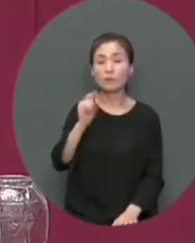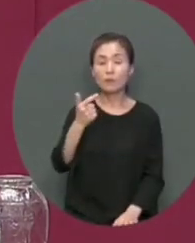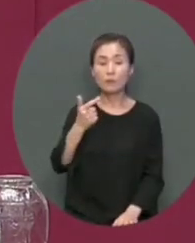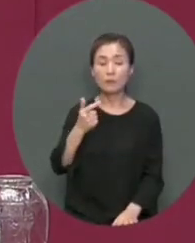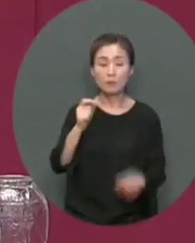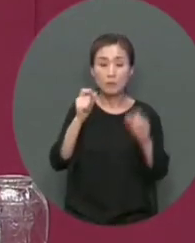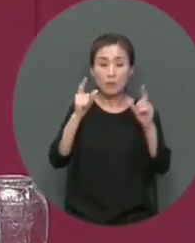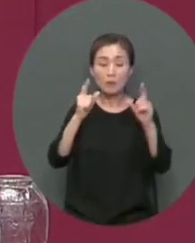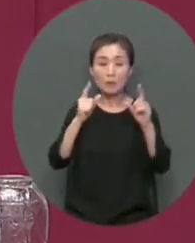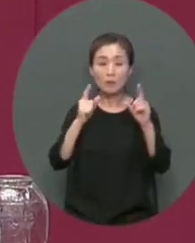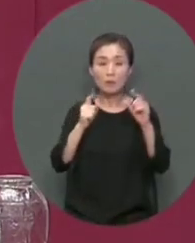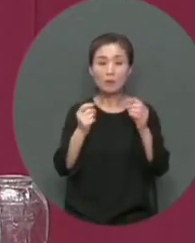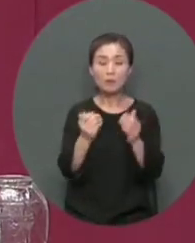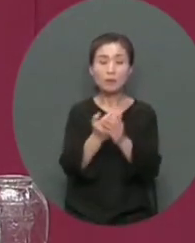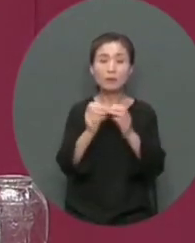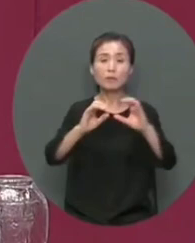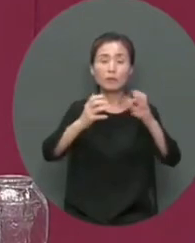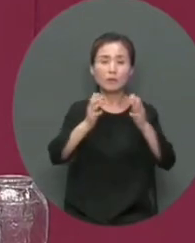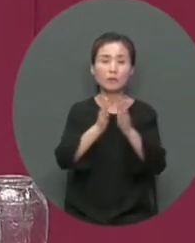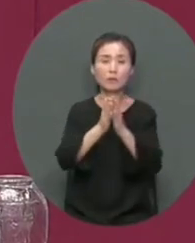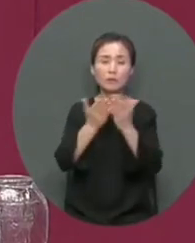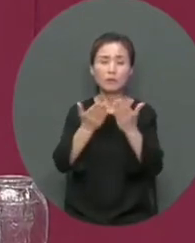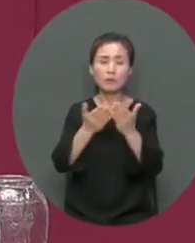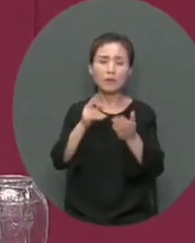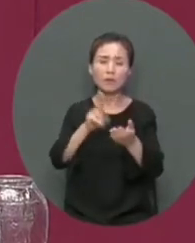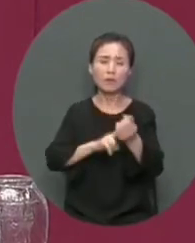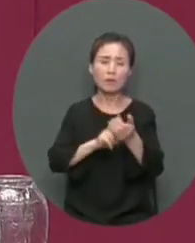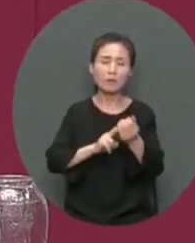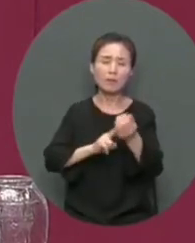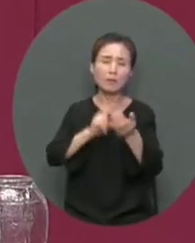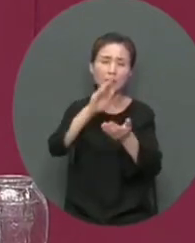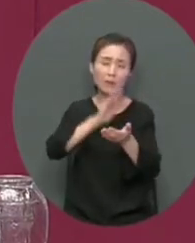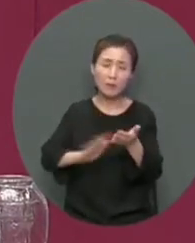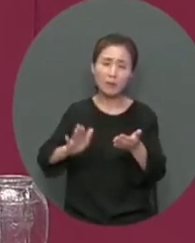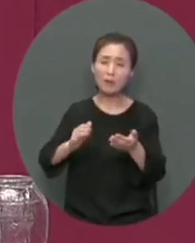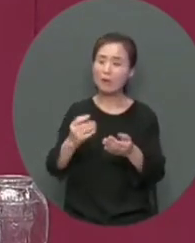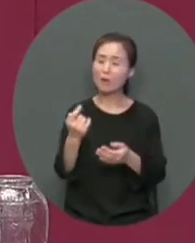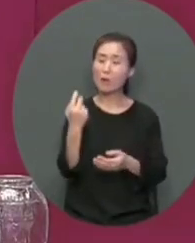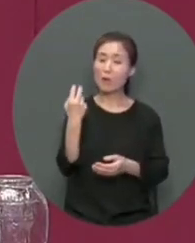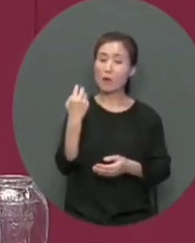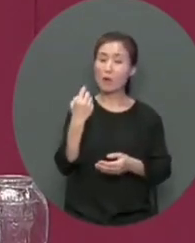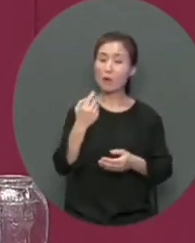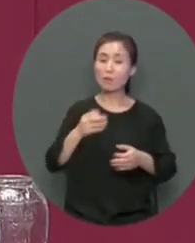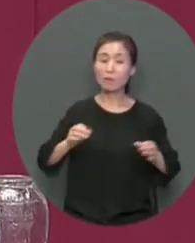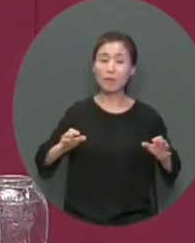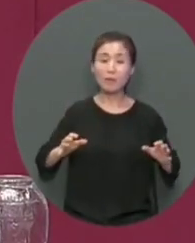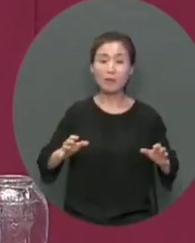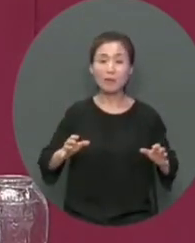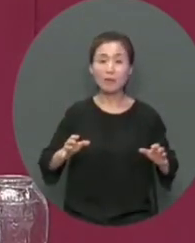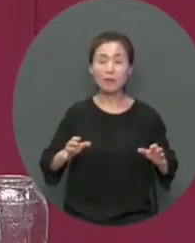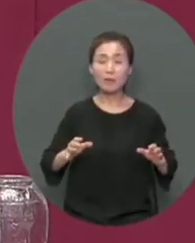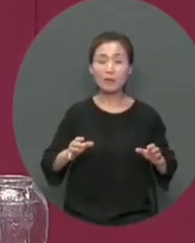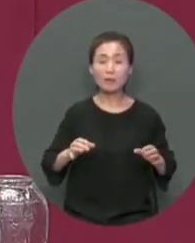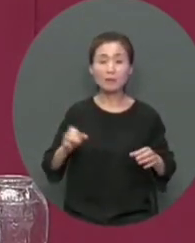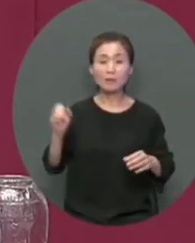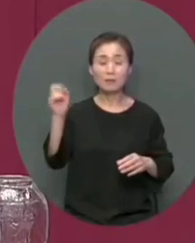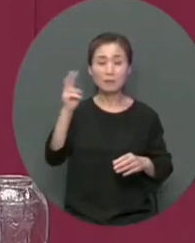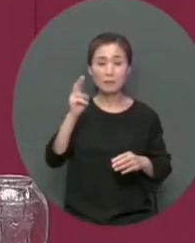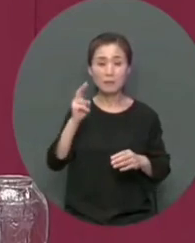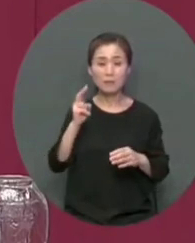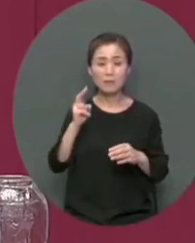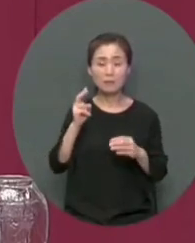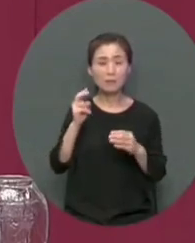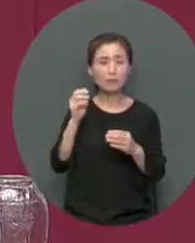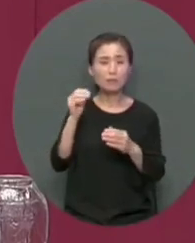보니 선진국이라는 책이 날개 돋친 듯 팔린 게 엊그제 같은데 어느새 눈떠 보니 후진국이라는